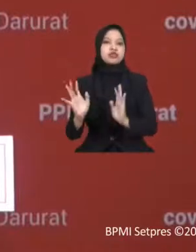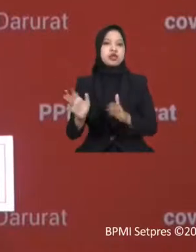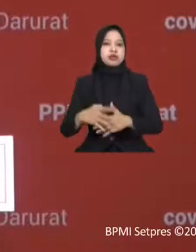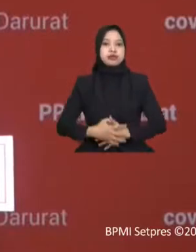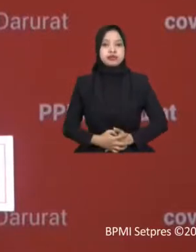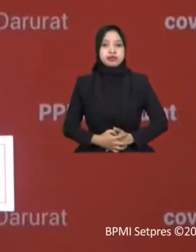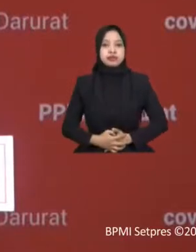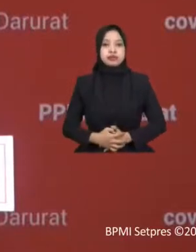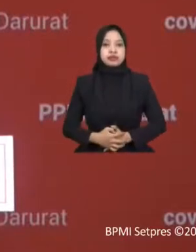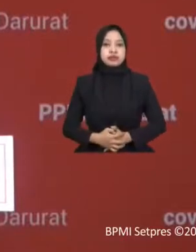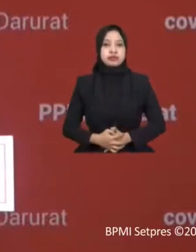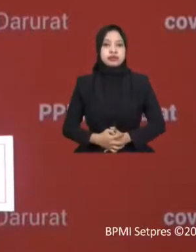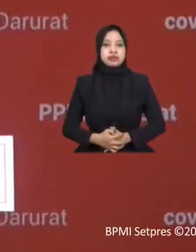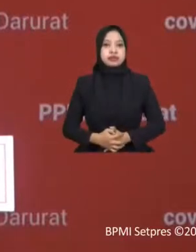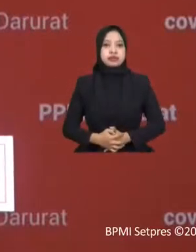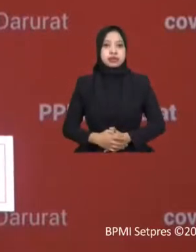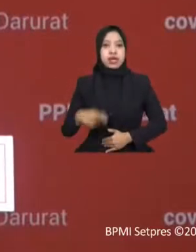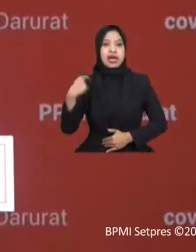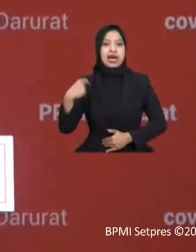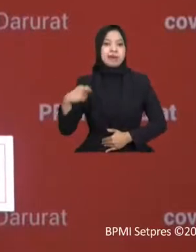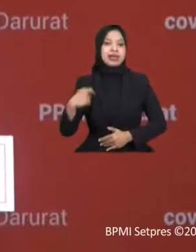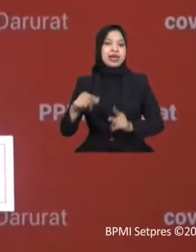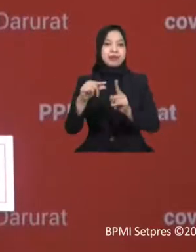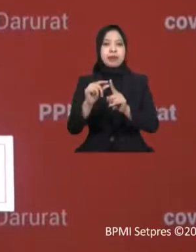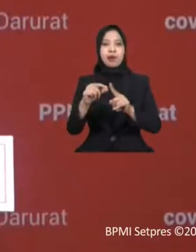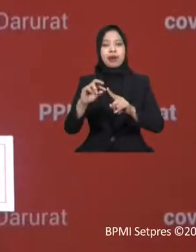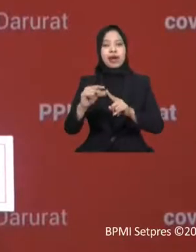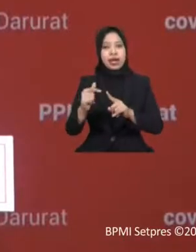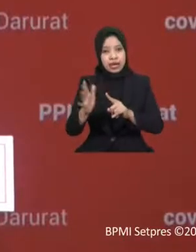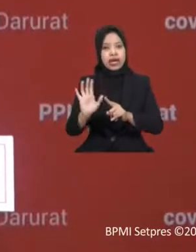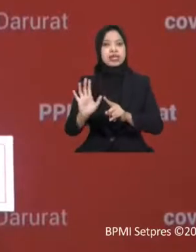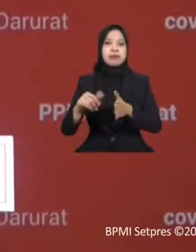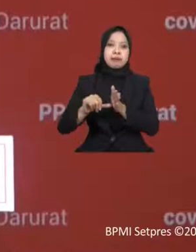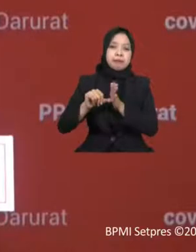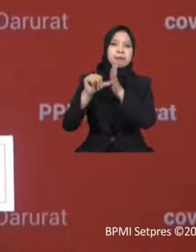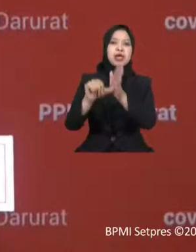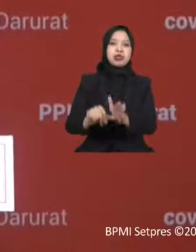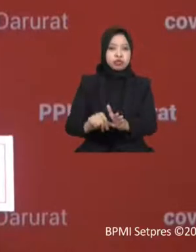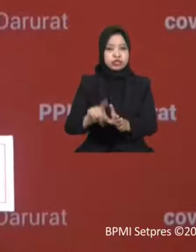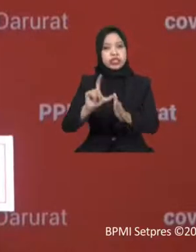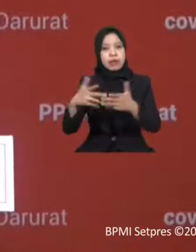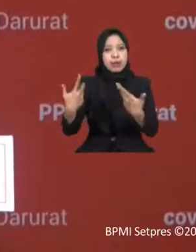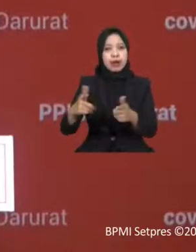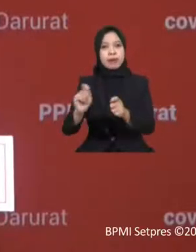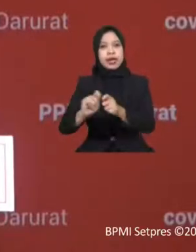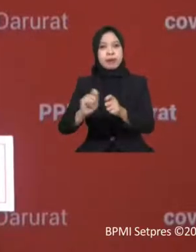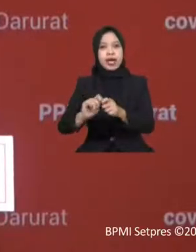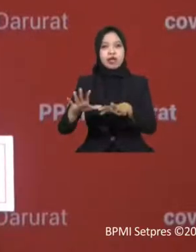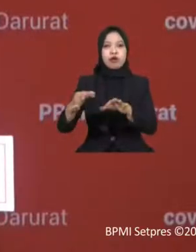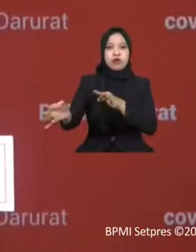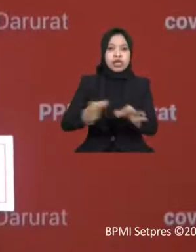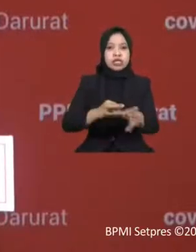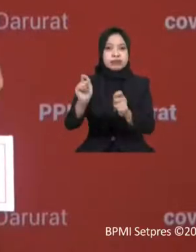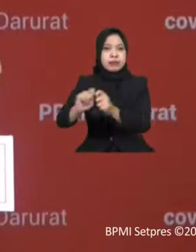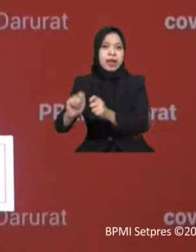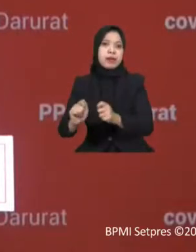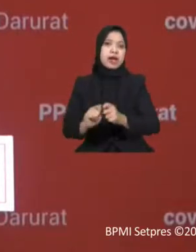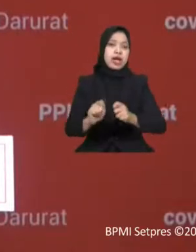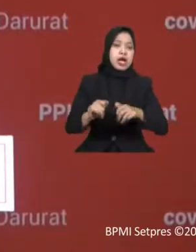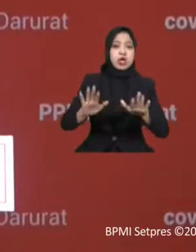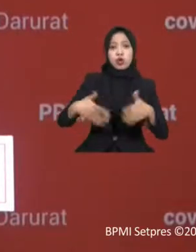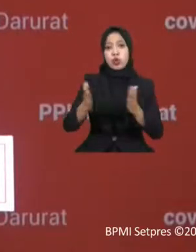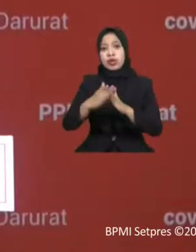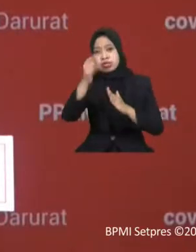untuk itu Kementerian pupr sedang membantu peningkatan dan perbaikan fasilitas di rumah sakit